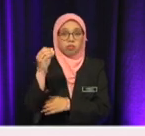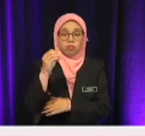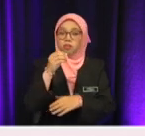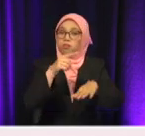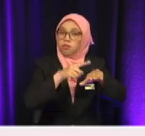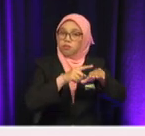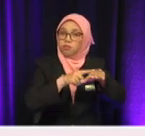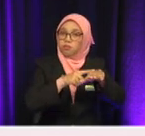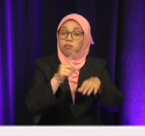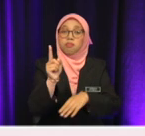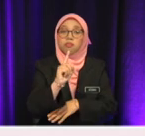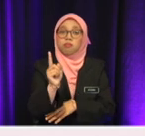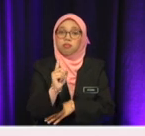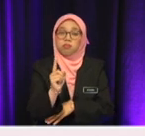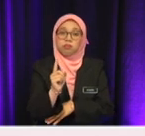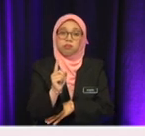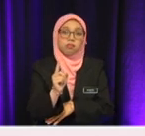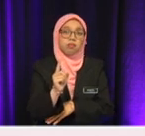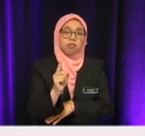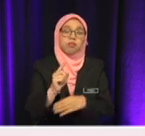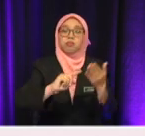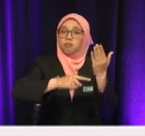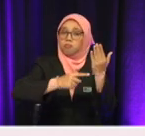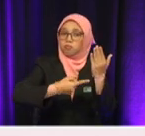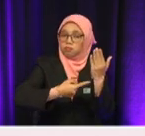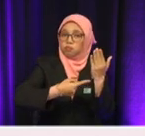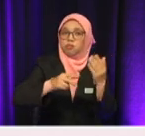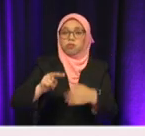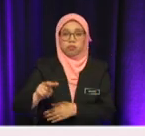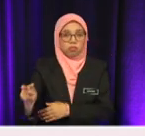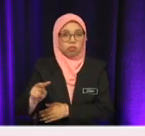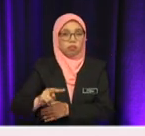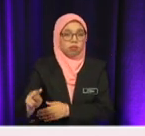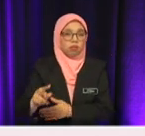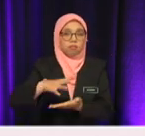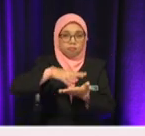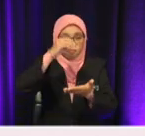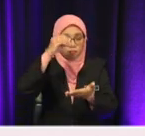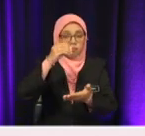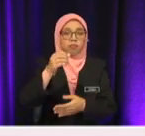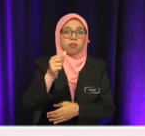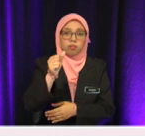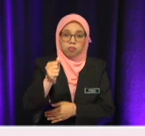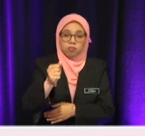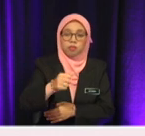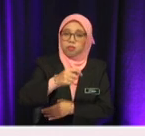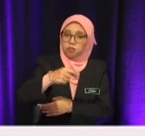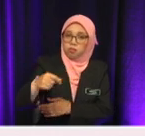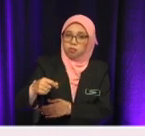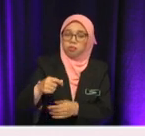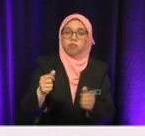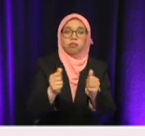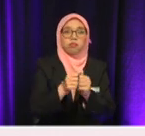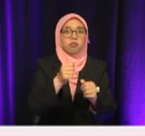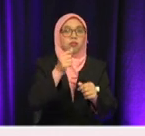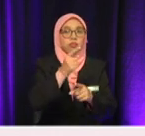tangan, di mana kanak-kanak ini mula belajar memegang pensel dengan betul, maka ini ialah kesediaan kemahiran pratulis. Okey,